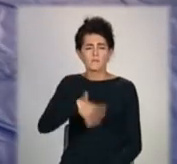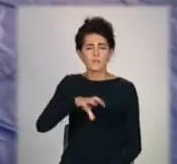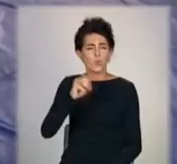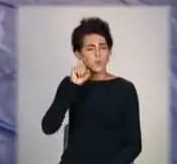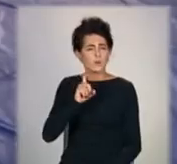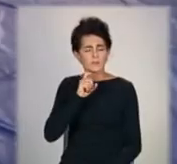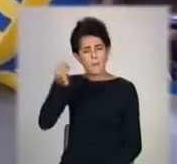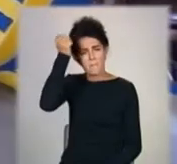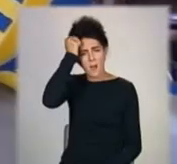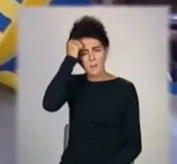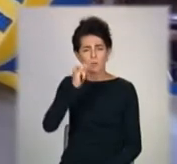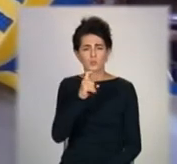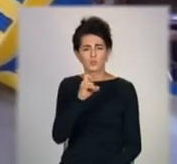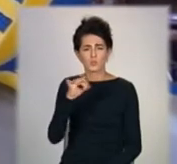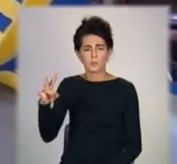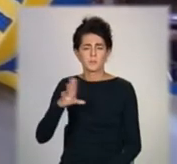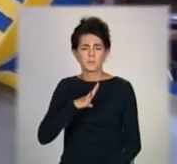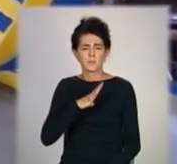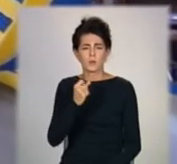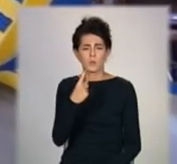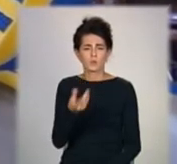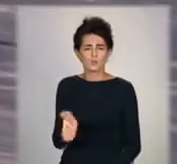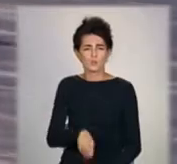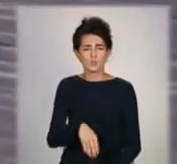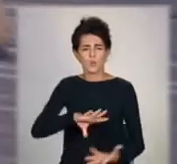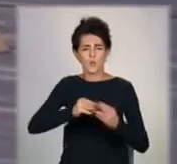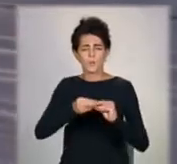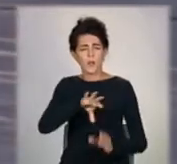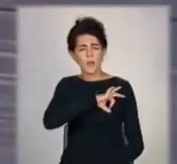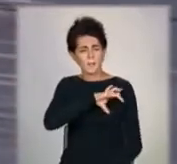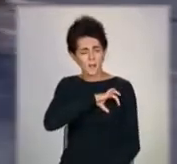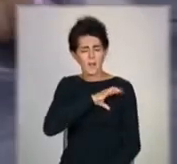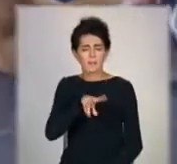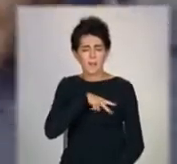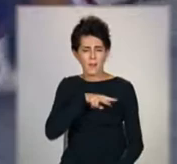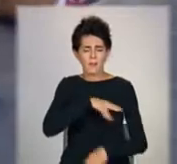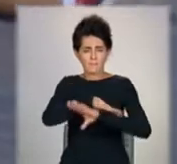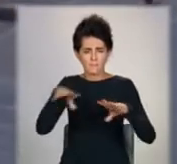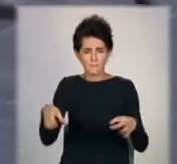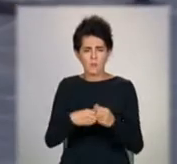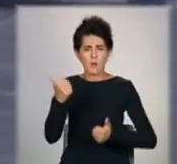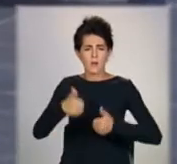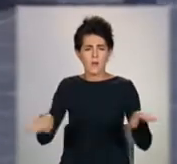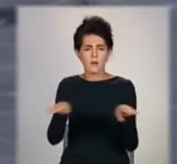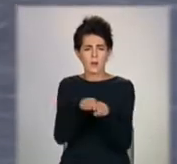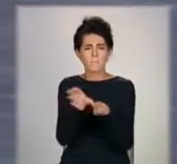турнірі пам'яті Геннадія Узуна розіграли 11 комплектів нагород. У 5 вагових категоріях рівних не